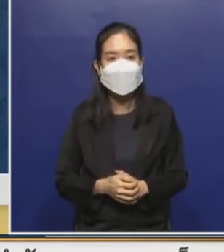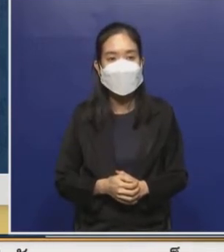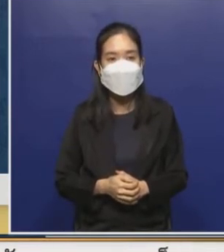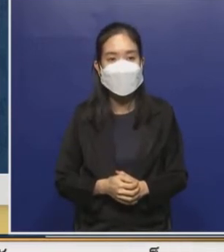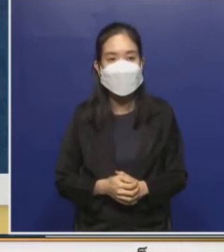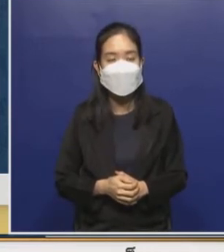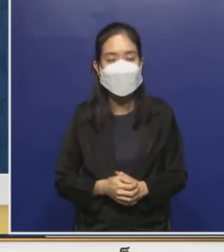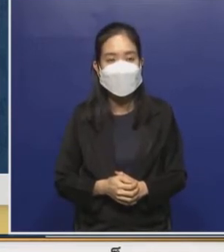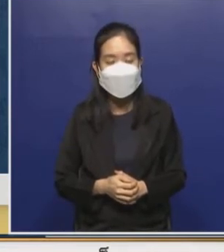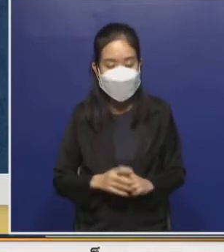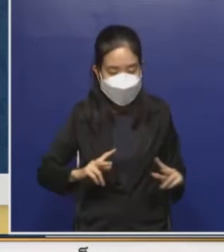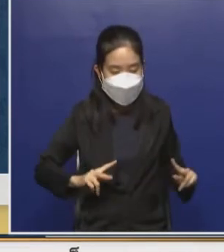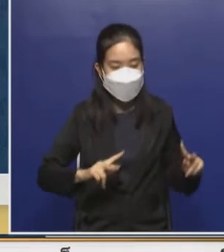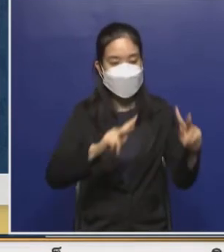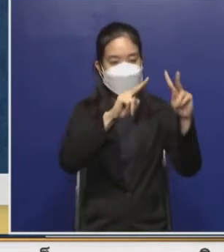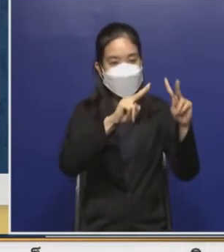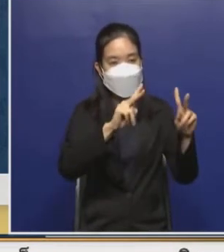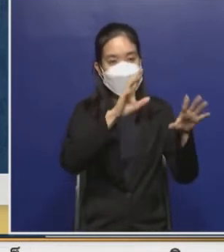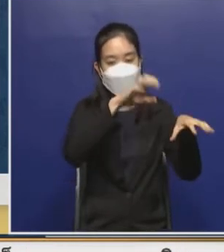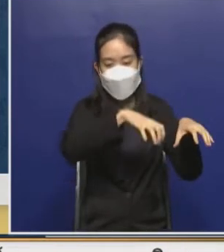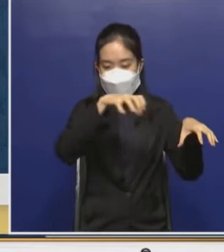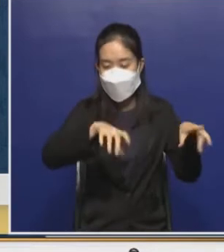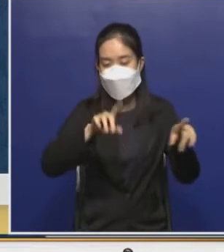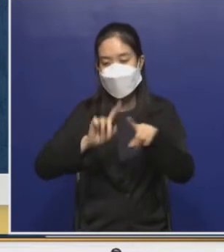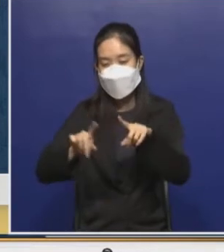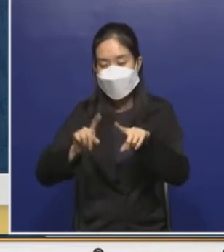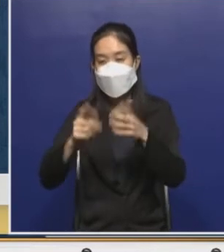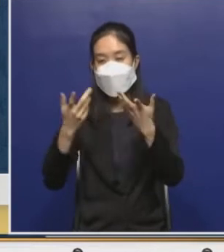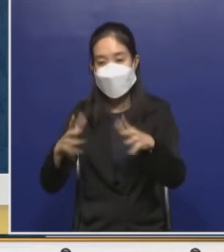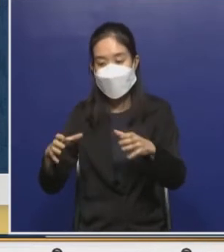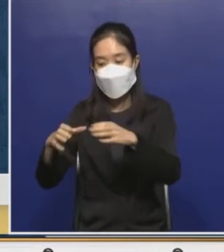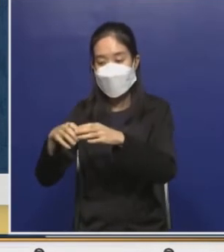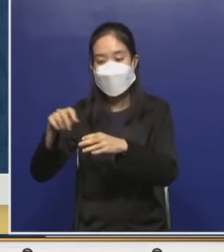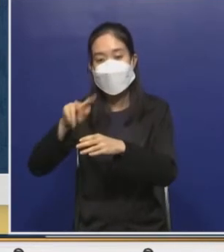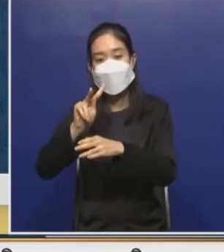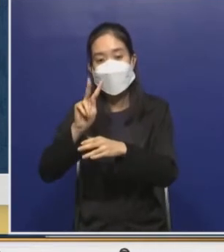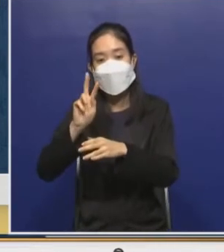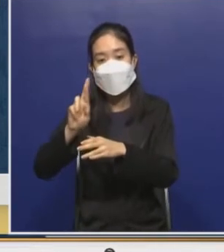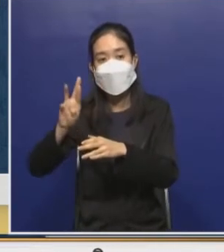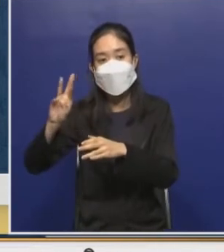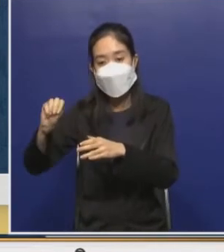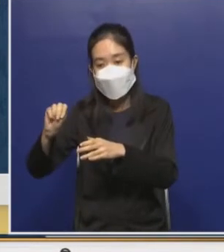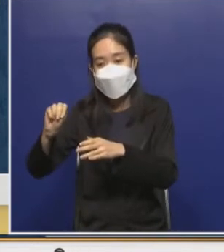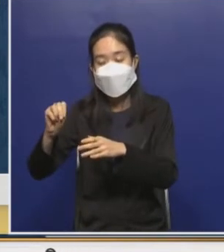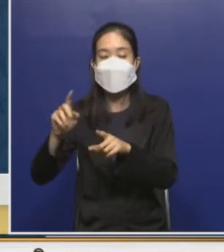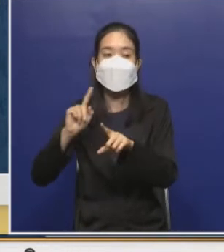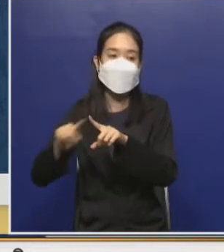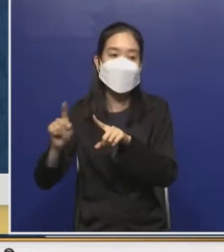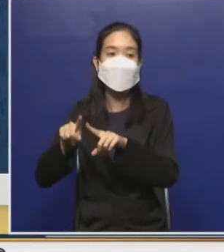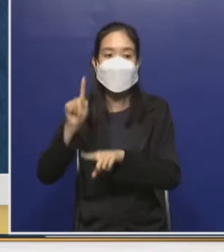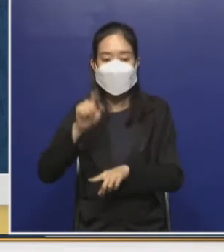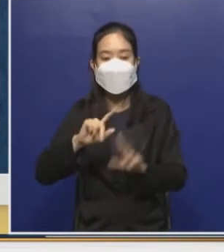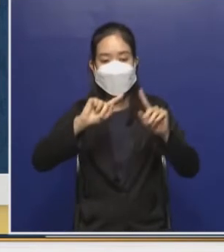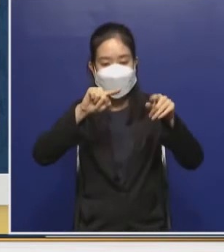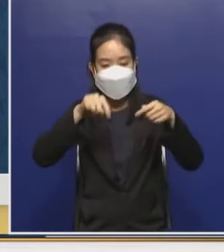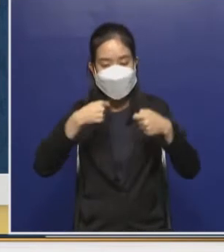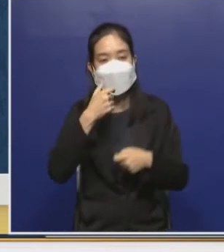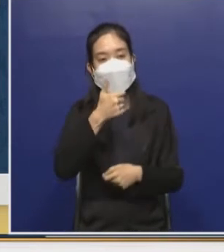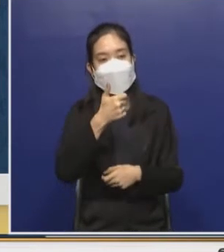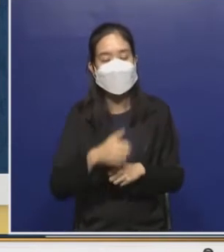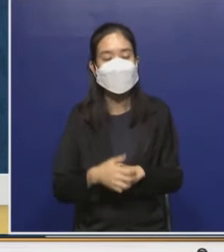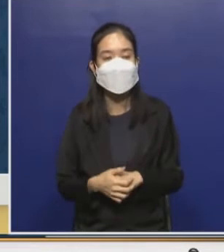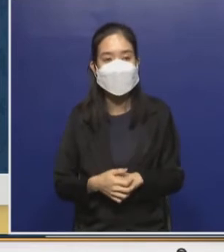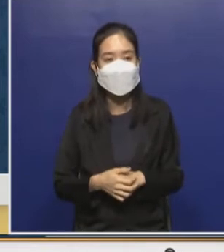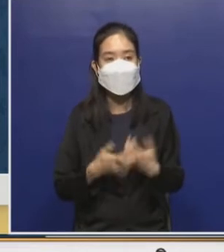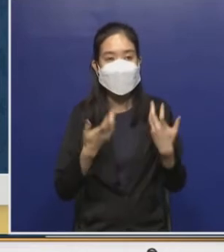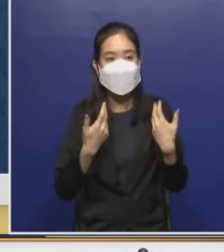ระสวงและทุกกรมต้องมีคำตอบกัสองทถามนครบรรธานประเด็นที่ 3ใน